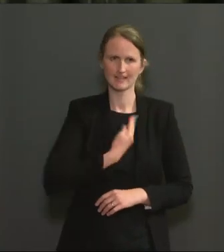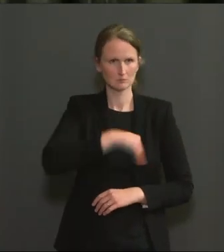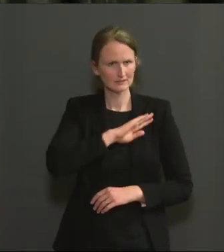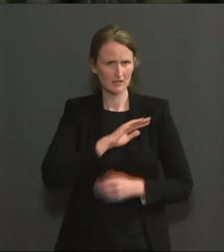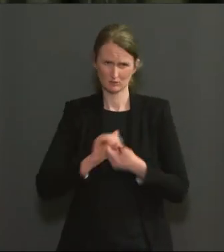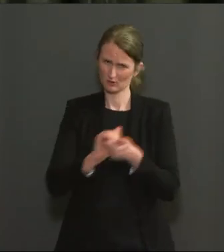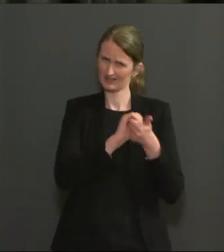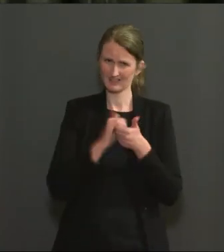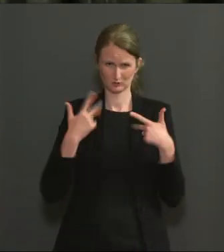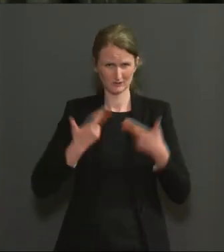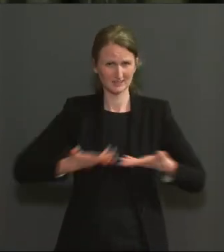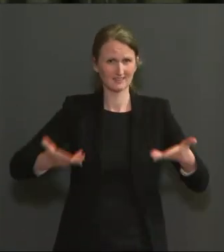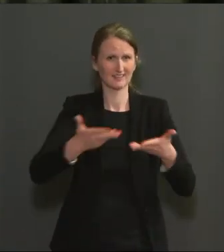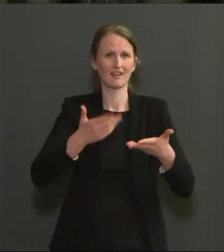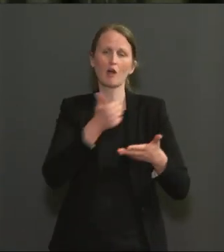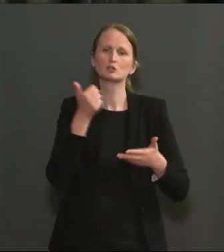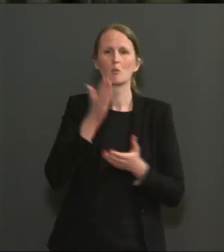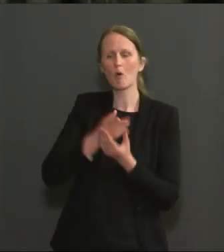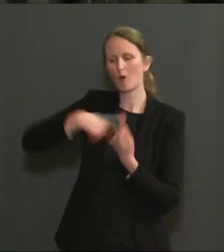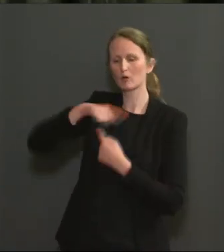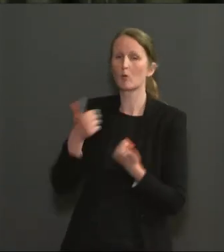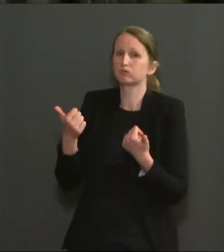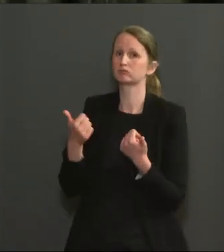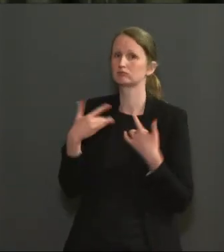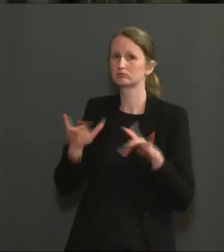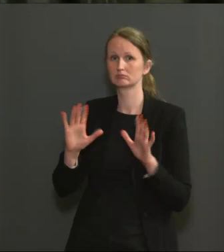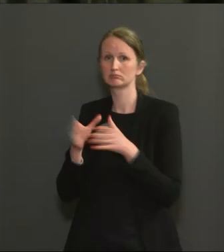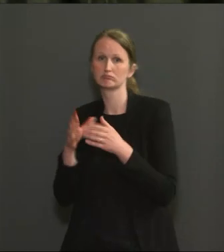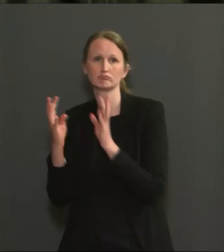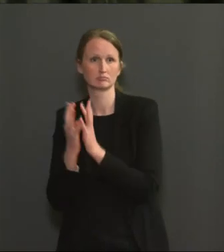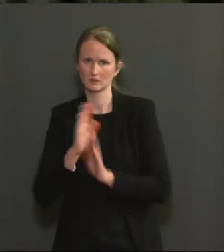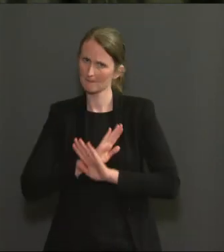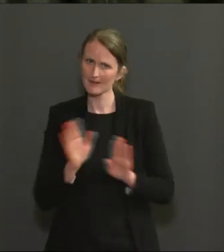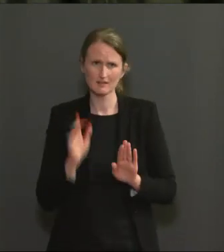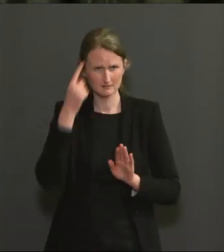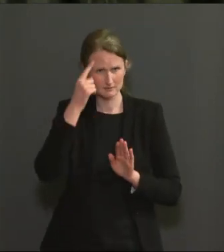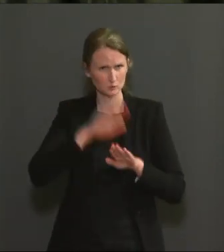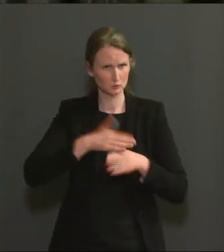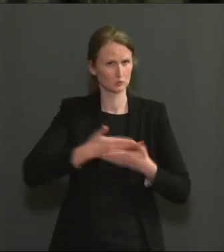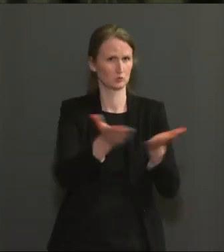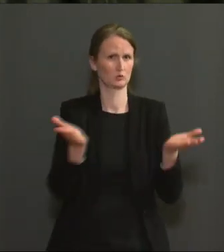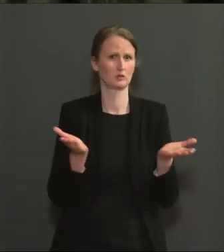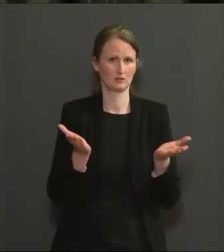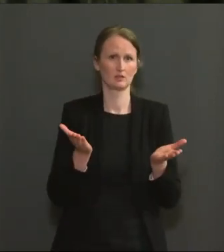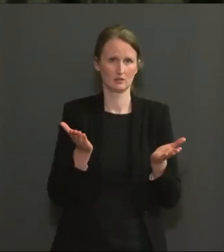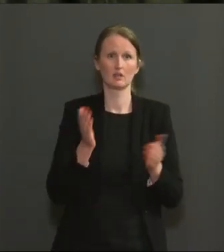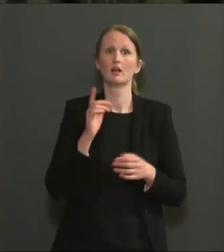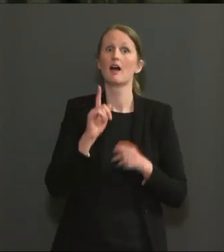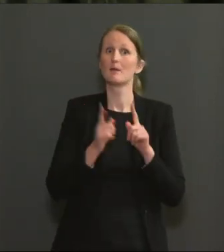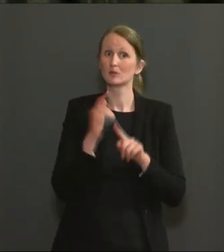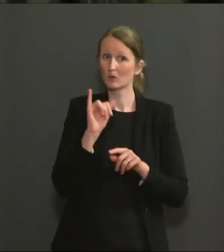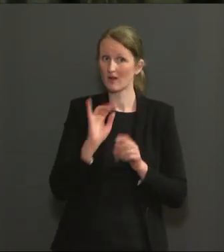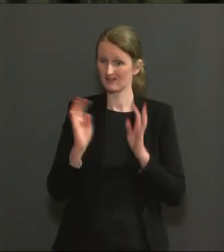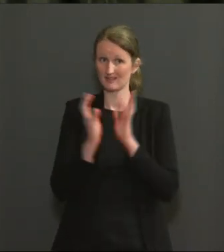personnes présentes pensez aux personnes fragiles qui pourrai être impacté par ricochet pour le moment cela représente un risque